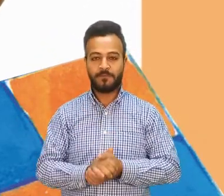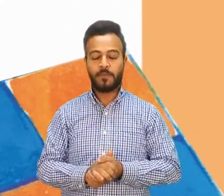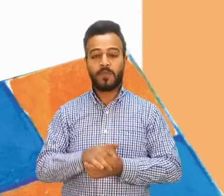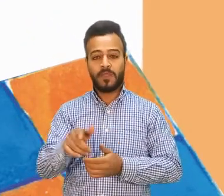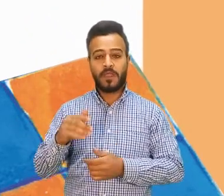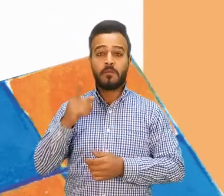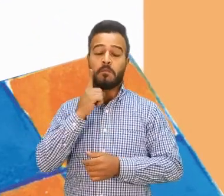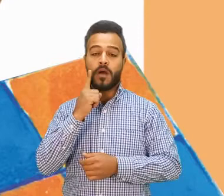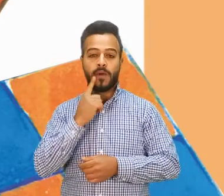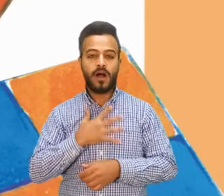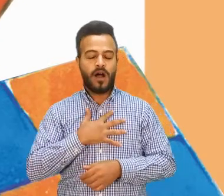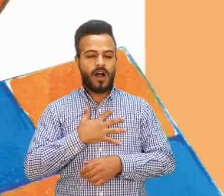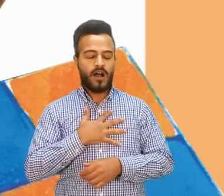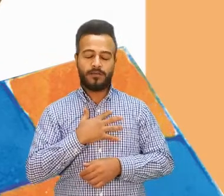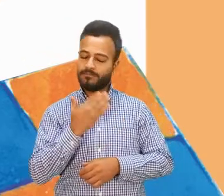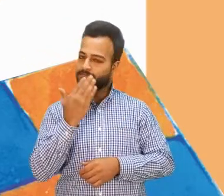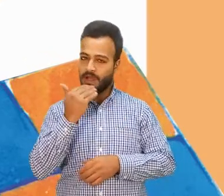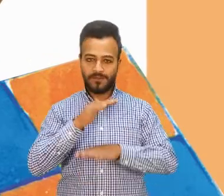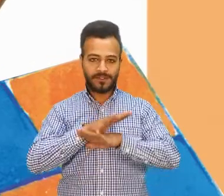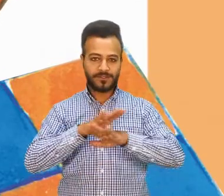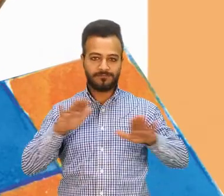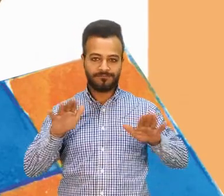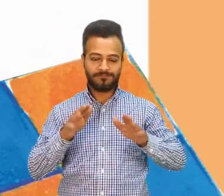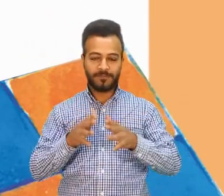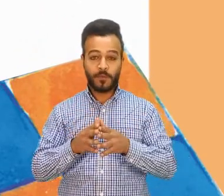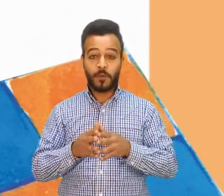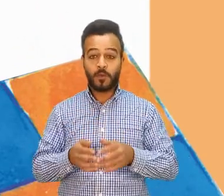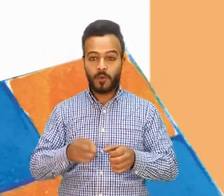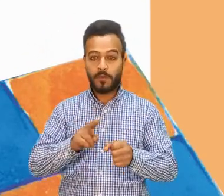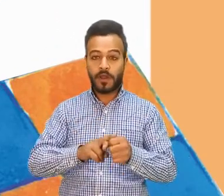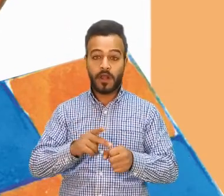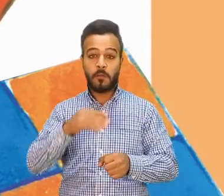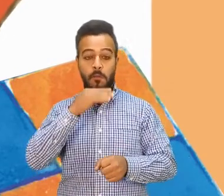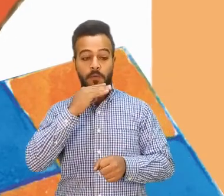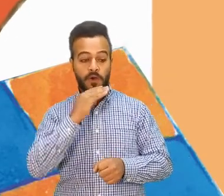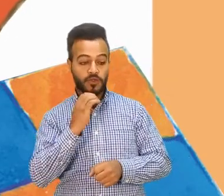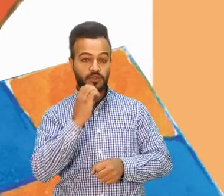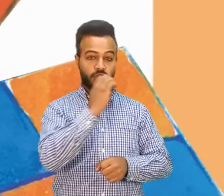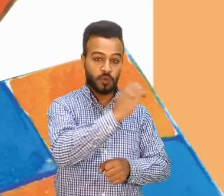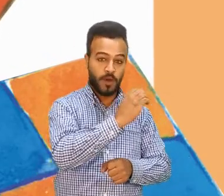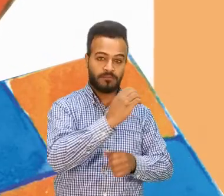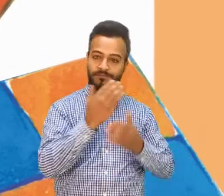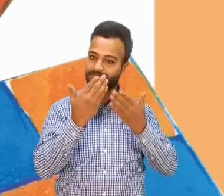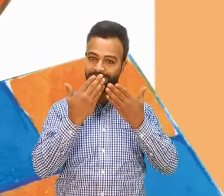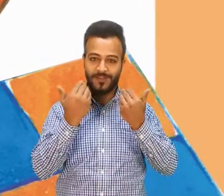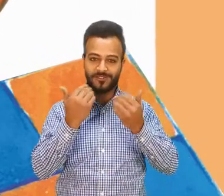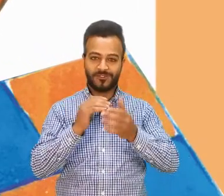لم تضحك أمها كعادتها، ولم يجب أبوها على الحزورة.